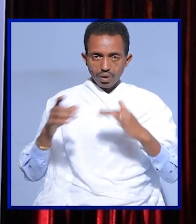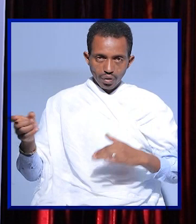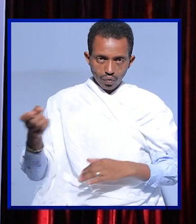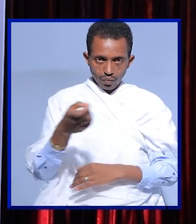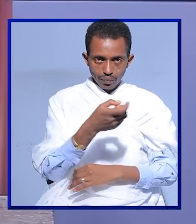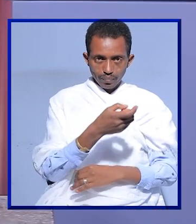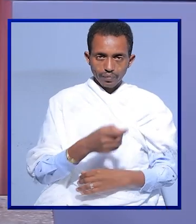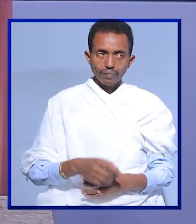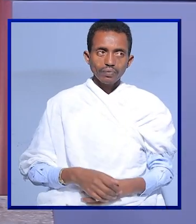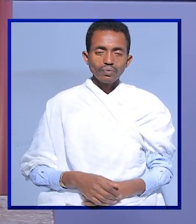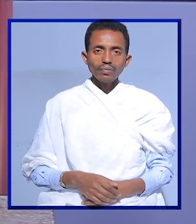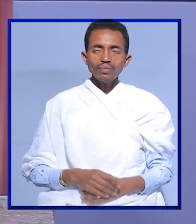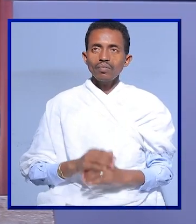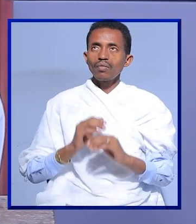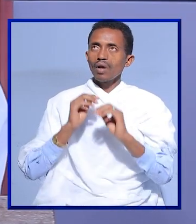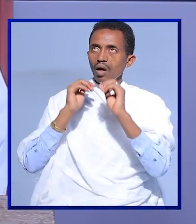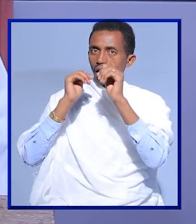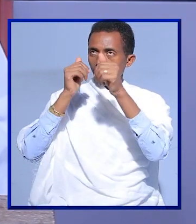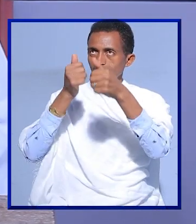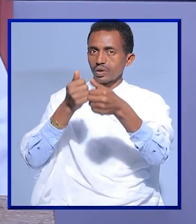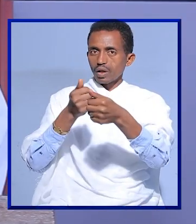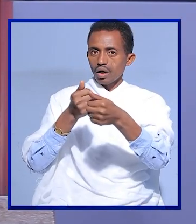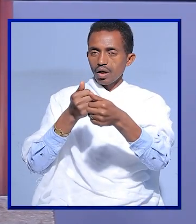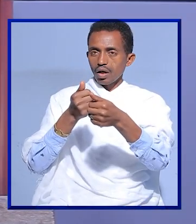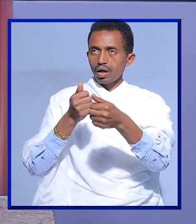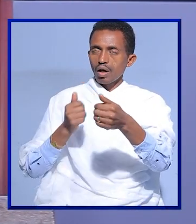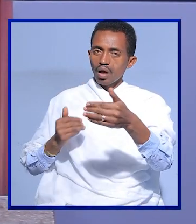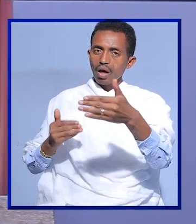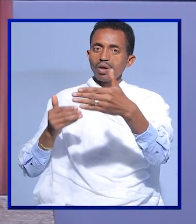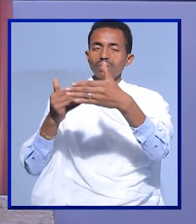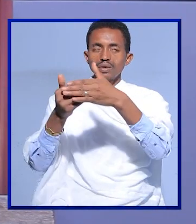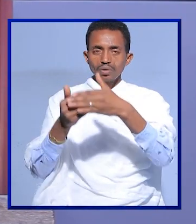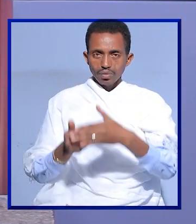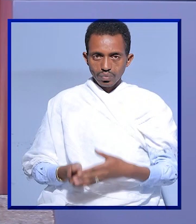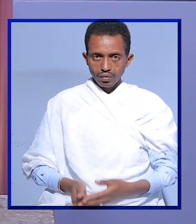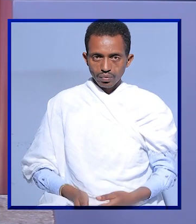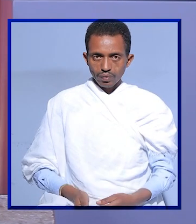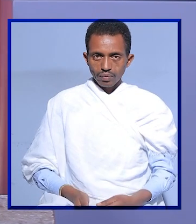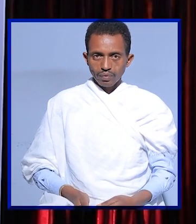ይሁን። የእጅ መንሻ አቀረቡለት